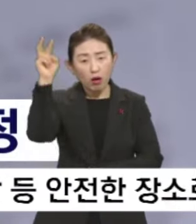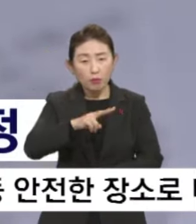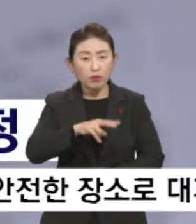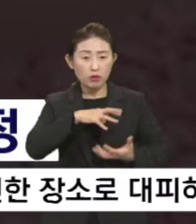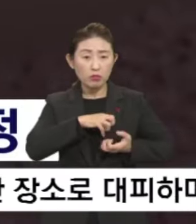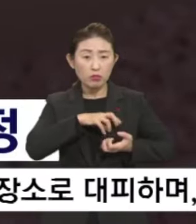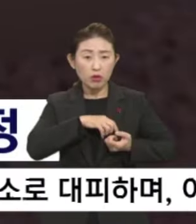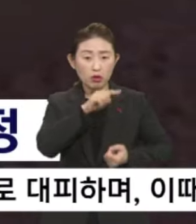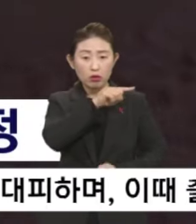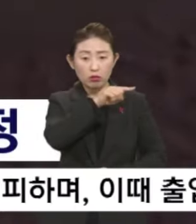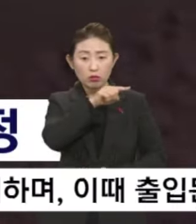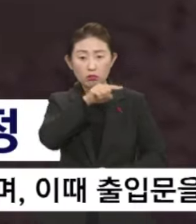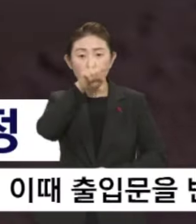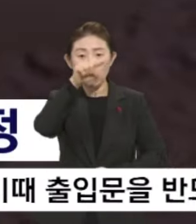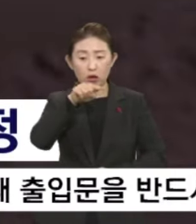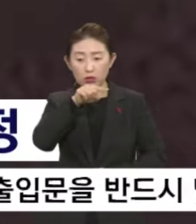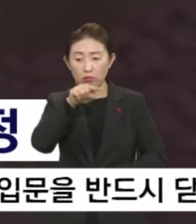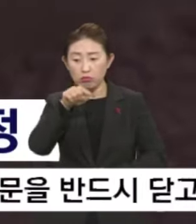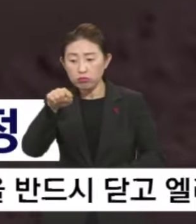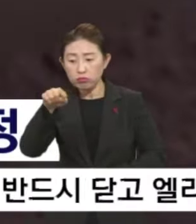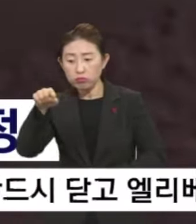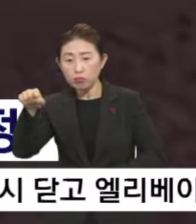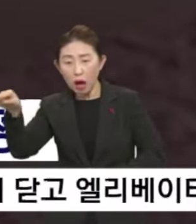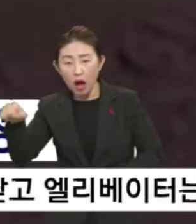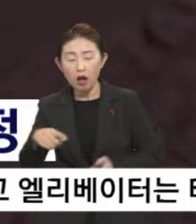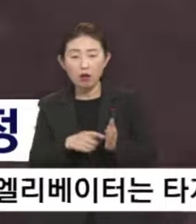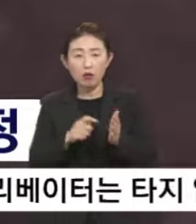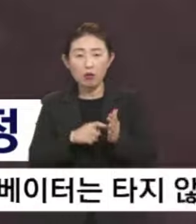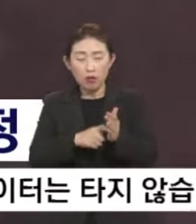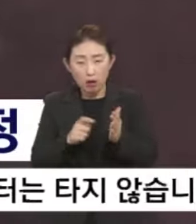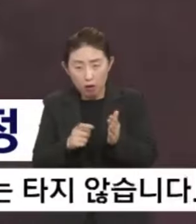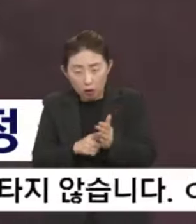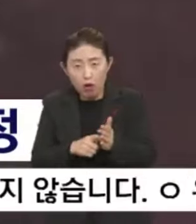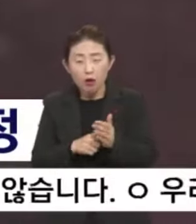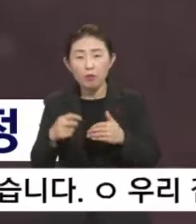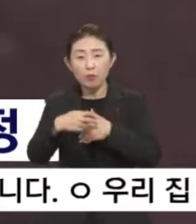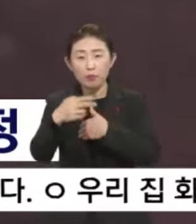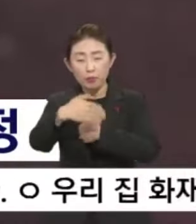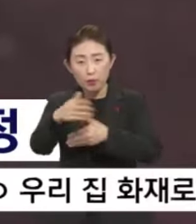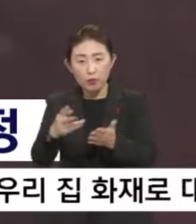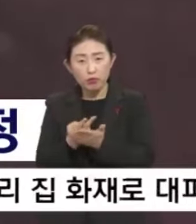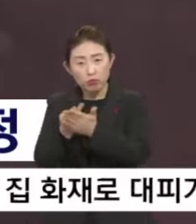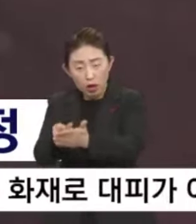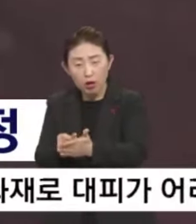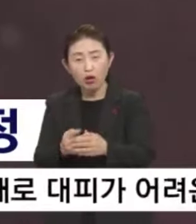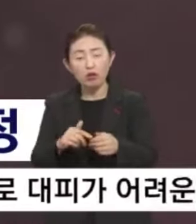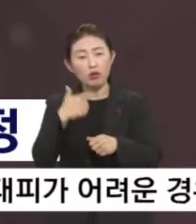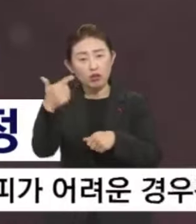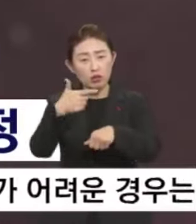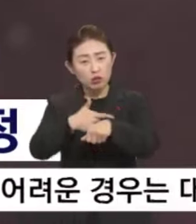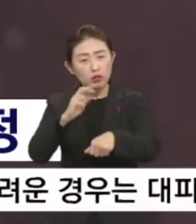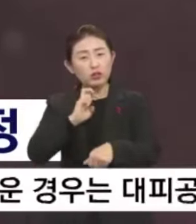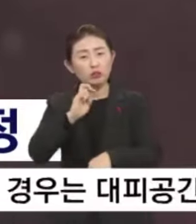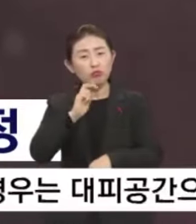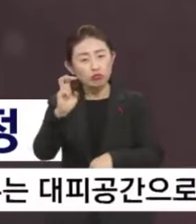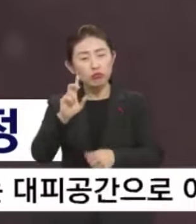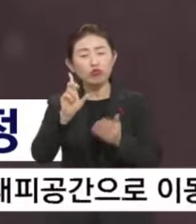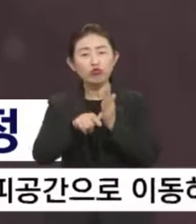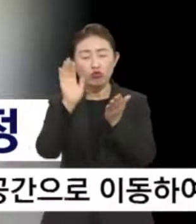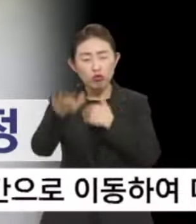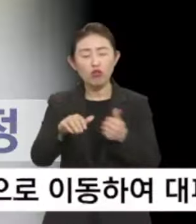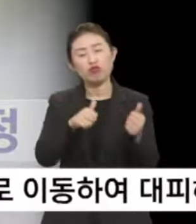악화돼 심장 기능이 해졌다며 중환자실로 옮겼고 그날 저녁 6시 20분는 사망판정을